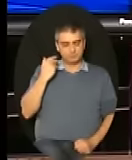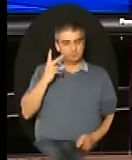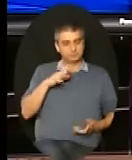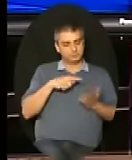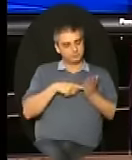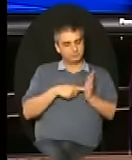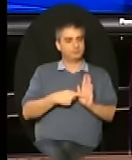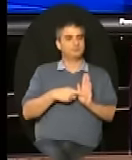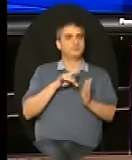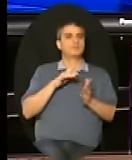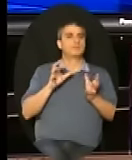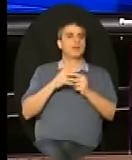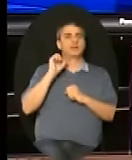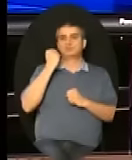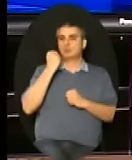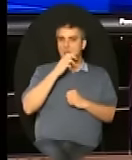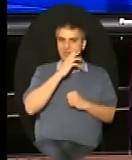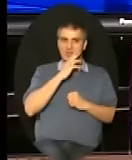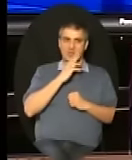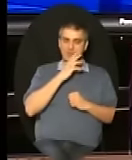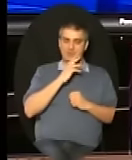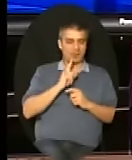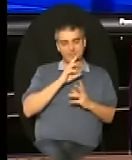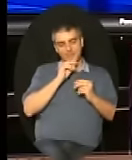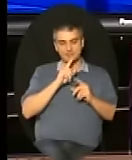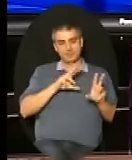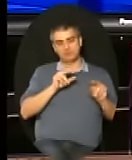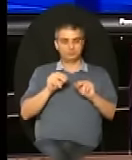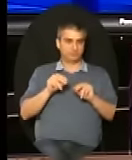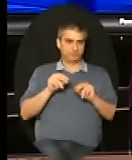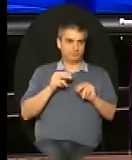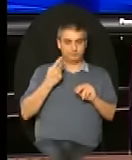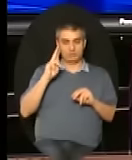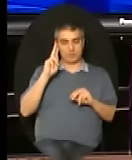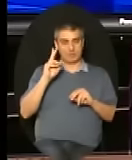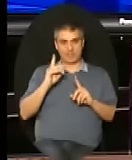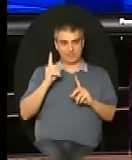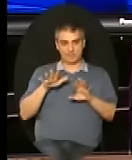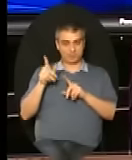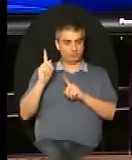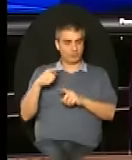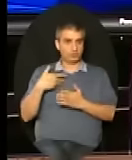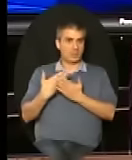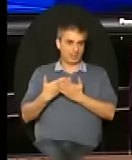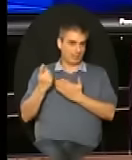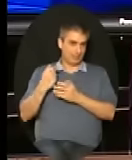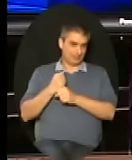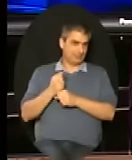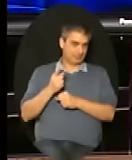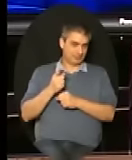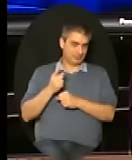זה ממקם את המחנה הציוני, לא מי ידבר דומה יותר למה של הממשלה יש להציג,